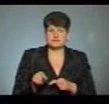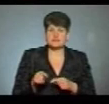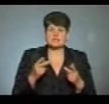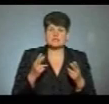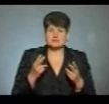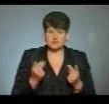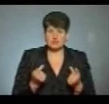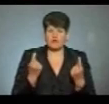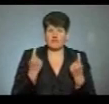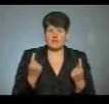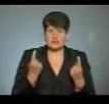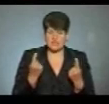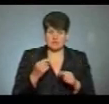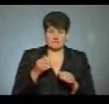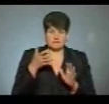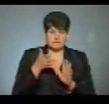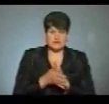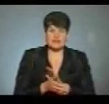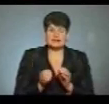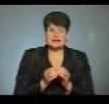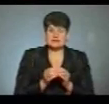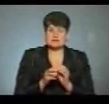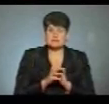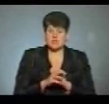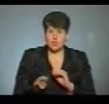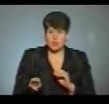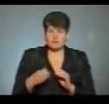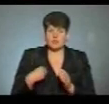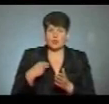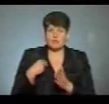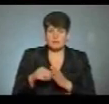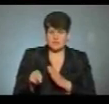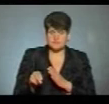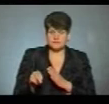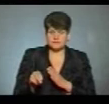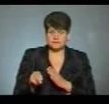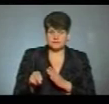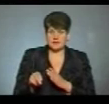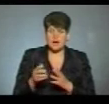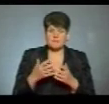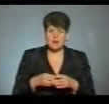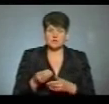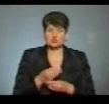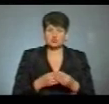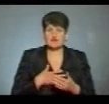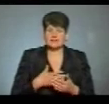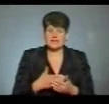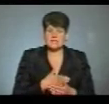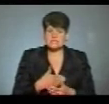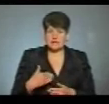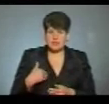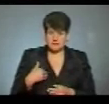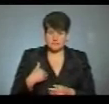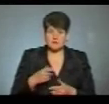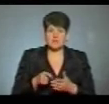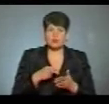звичайно, великий ресурс. Значить, 10 мільйонів, за 10 мільйонів ми закупили апарати штучної вентиляції легень.